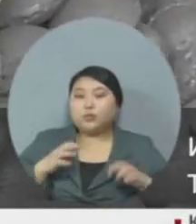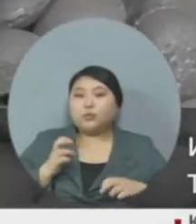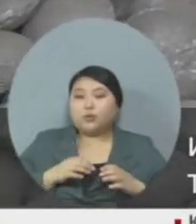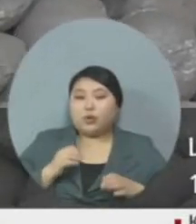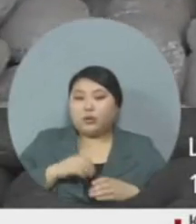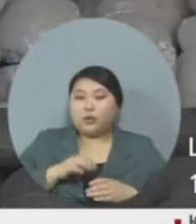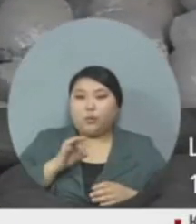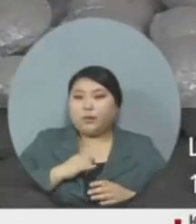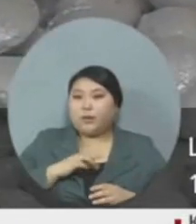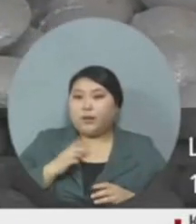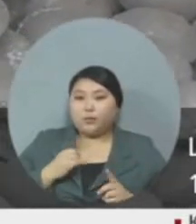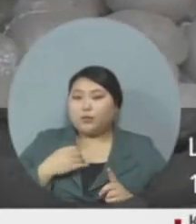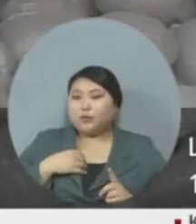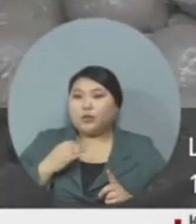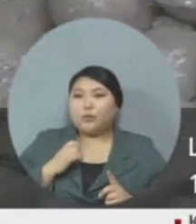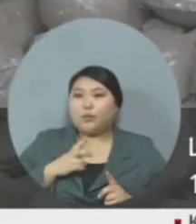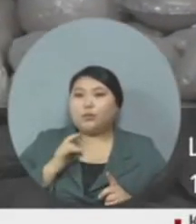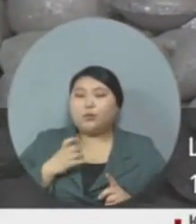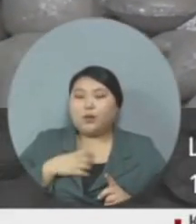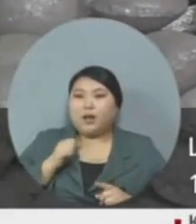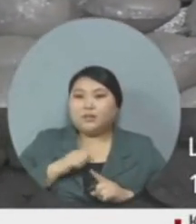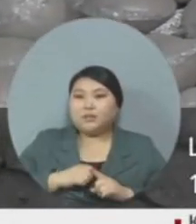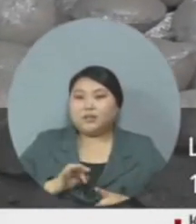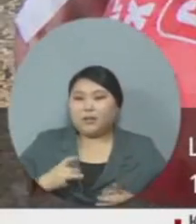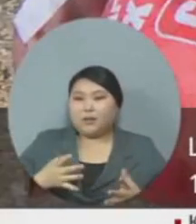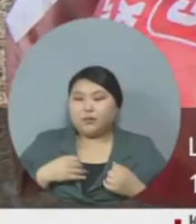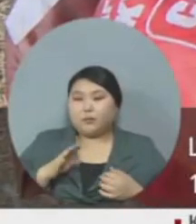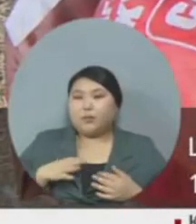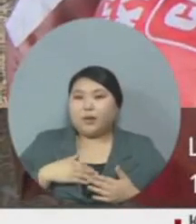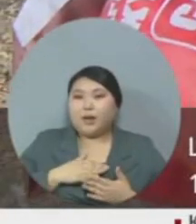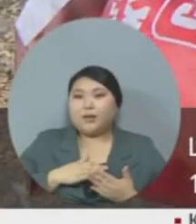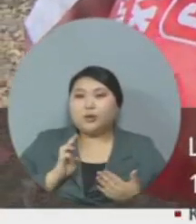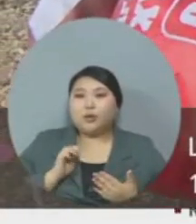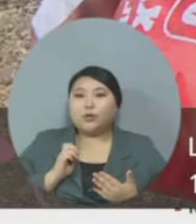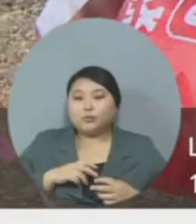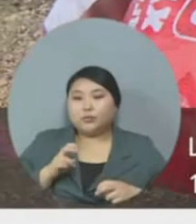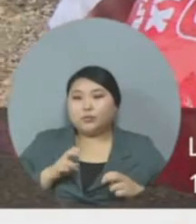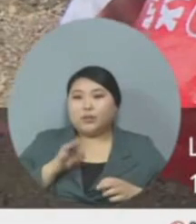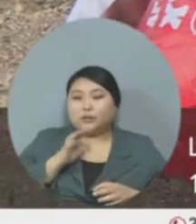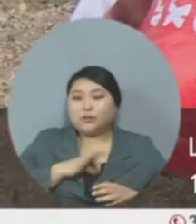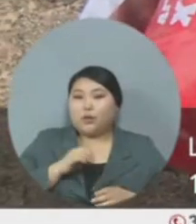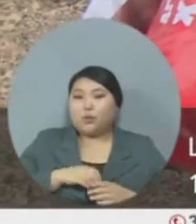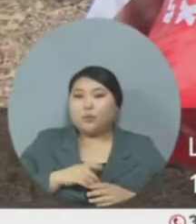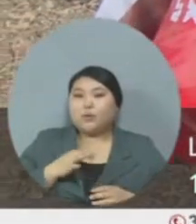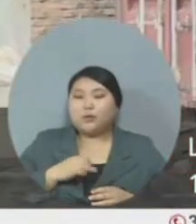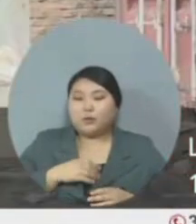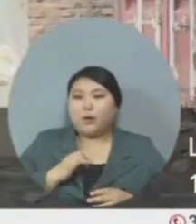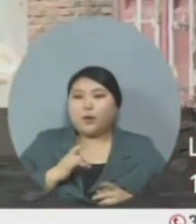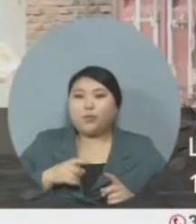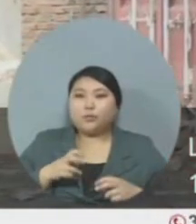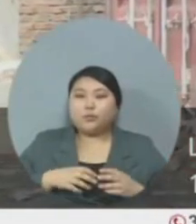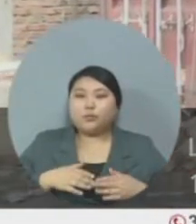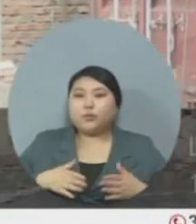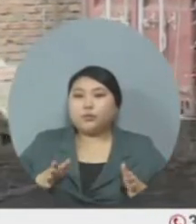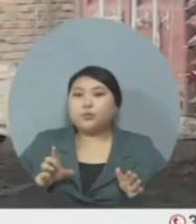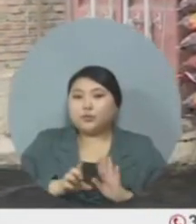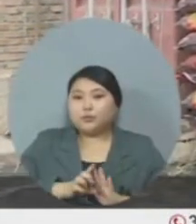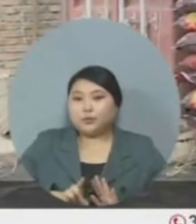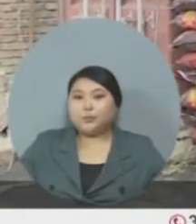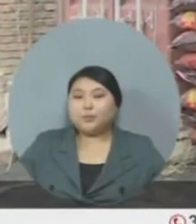удаагүй, баруун үйлдвэр шахмал түвшний ачааллыг автгаа. Ийм учраас хагас коксийн үйлдвэр ашиглалтад орж иж баруун үйлдвэр нөх боломжтой байна.